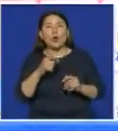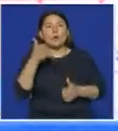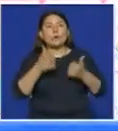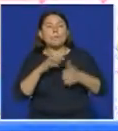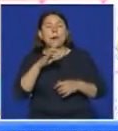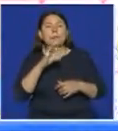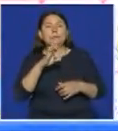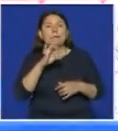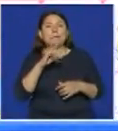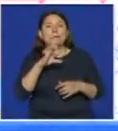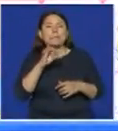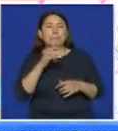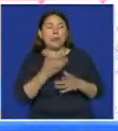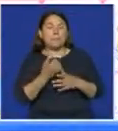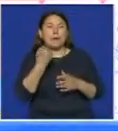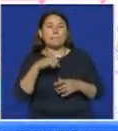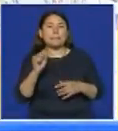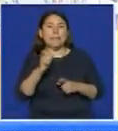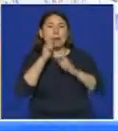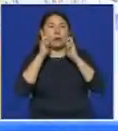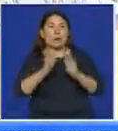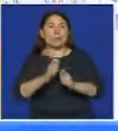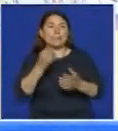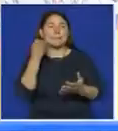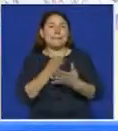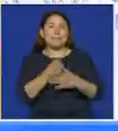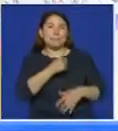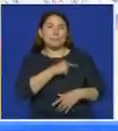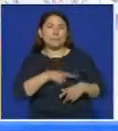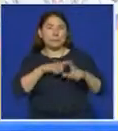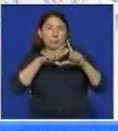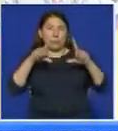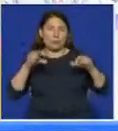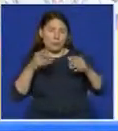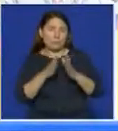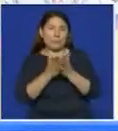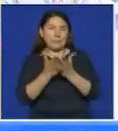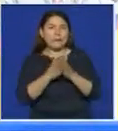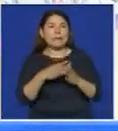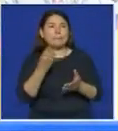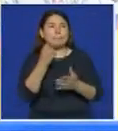Барысы Бейбит Эстебаев. Победителей награждали ценными дипломами и ценными призами.